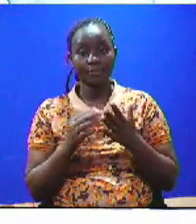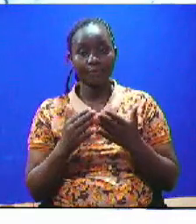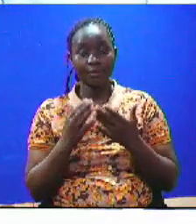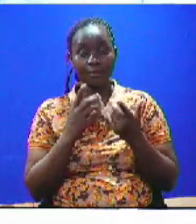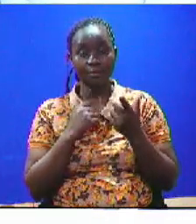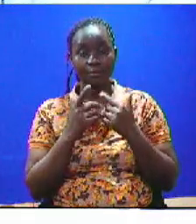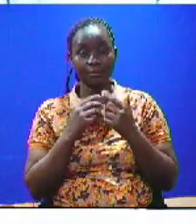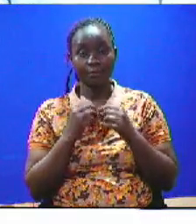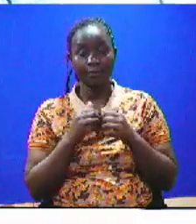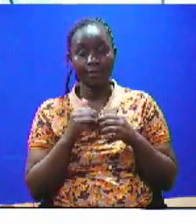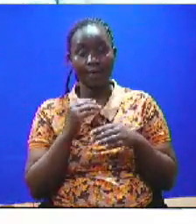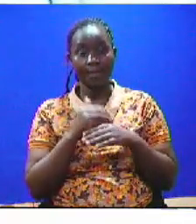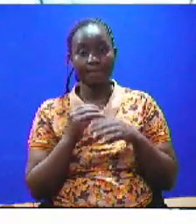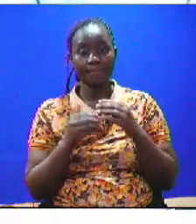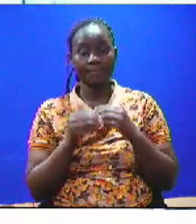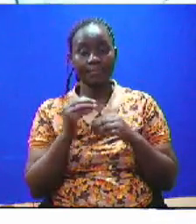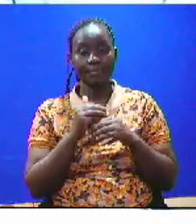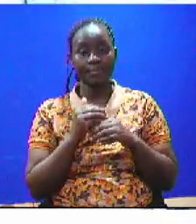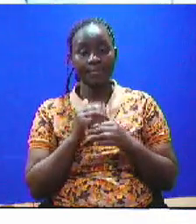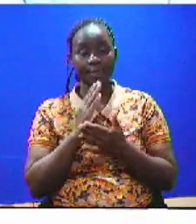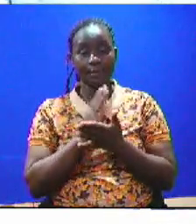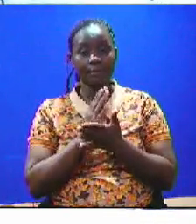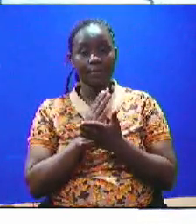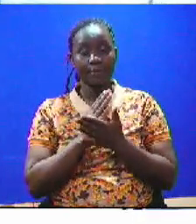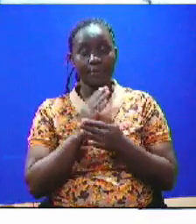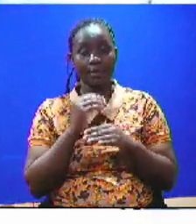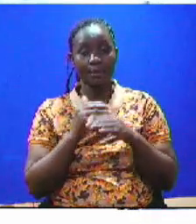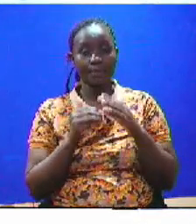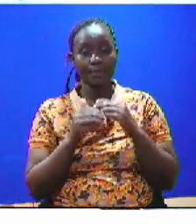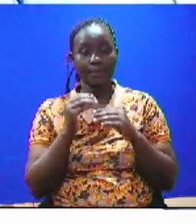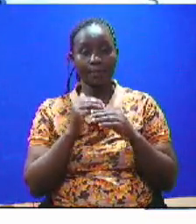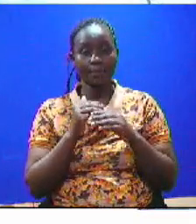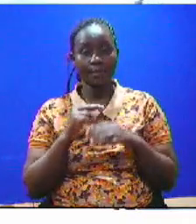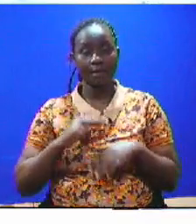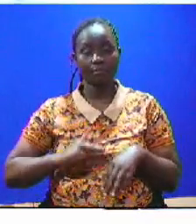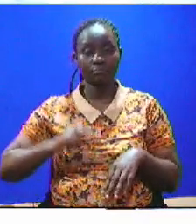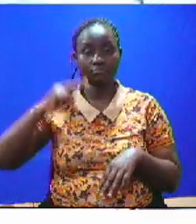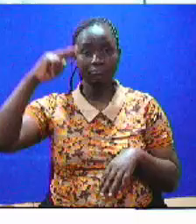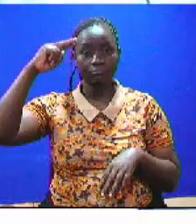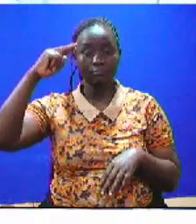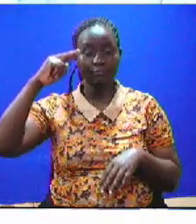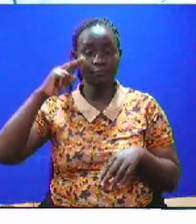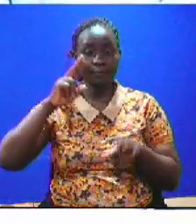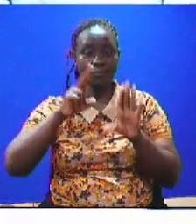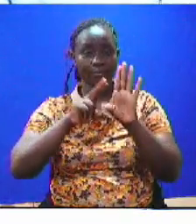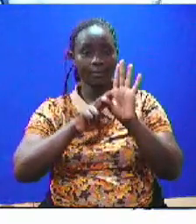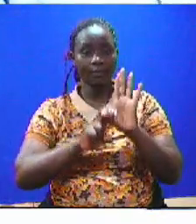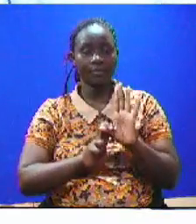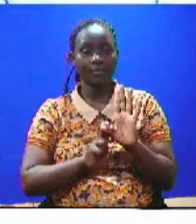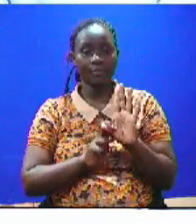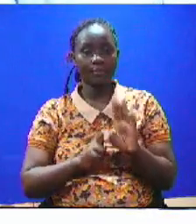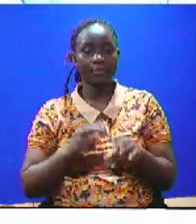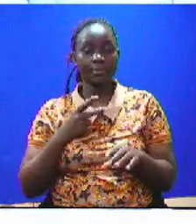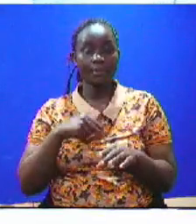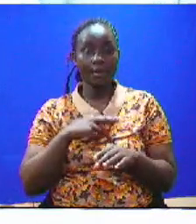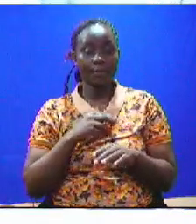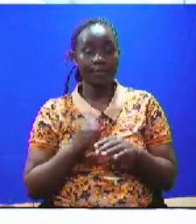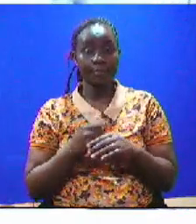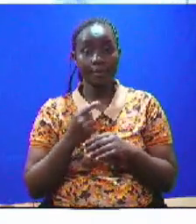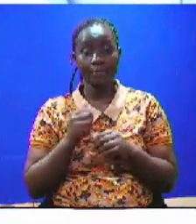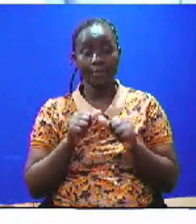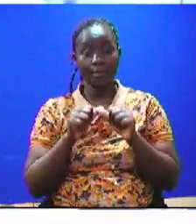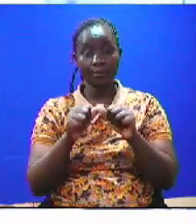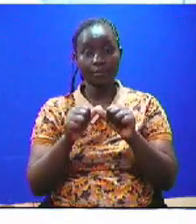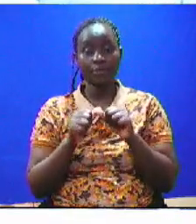kanki agache. Na dama ino kiagache mna kirege tambega. Oto ene birogo. Na ara oto na geto ke to ku